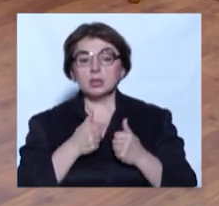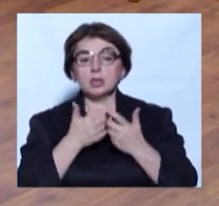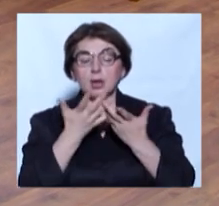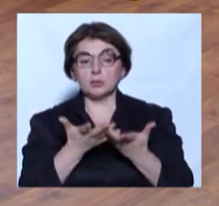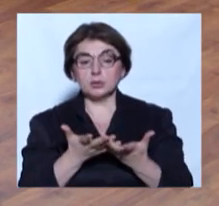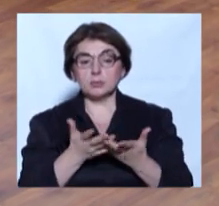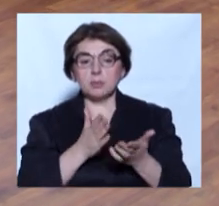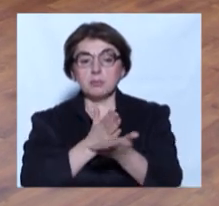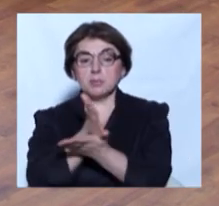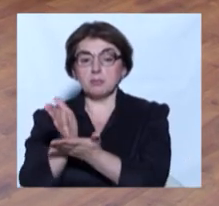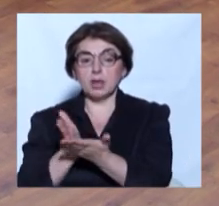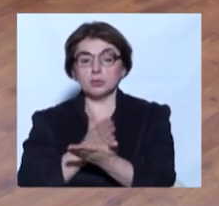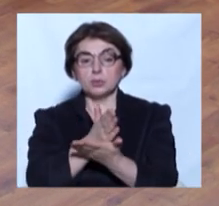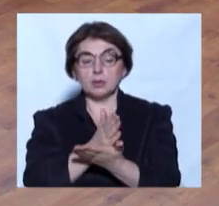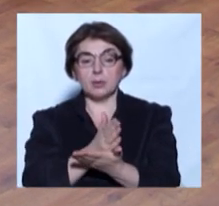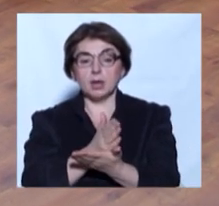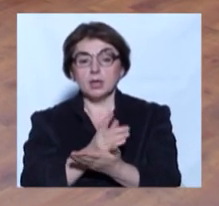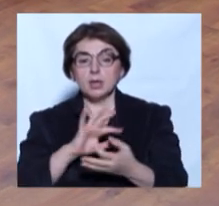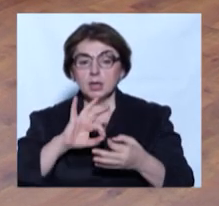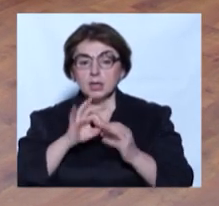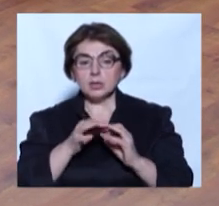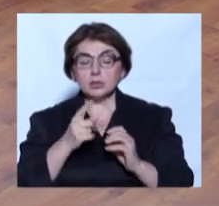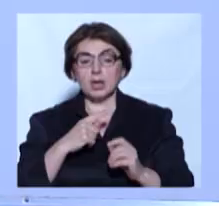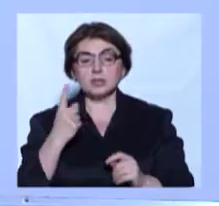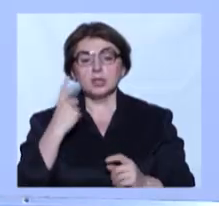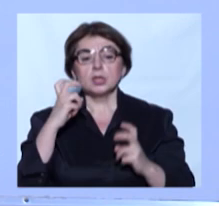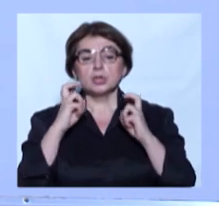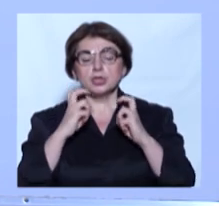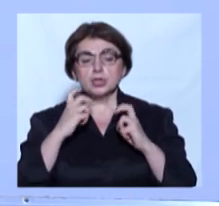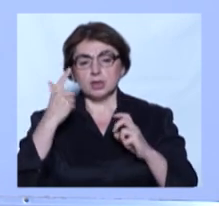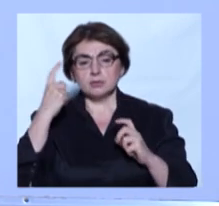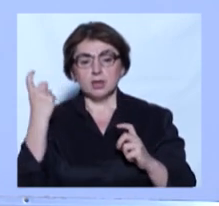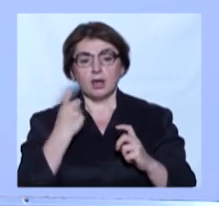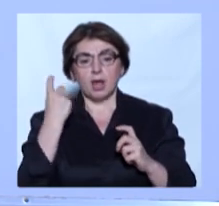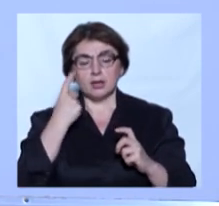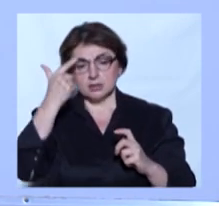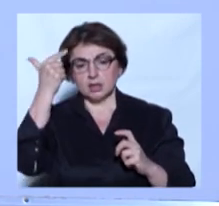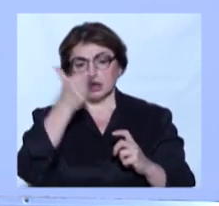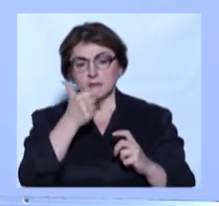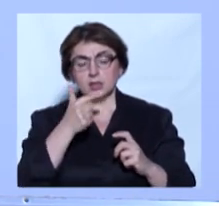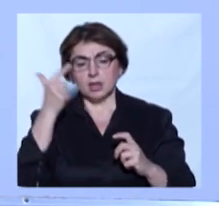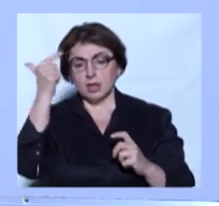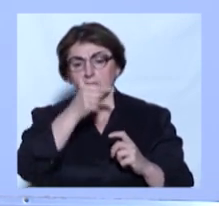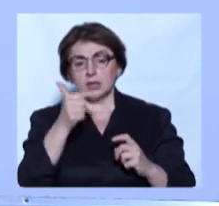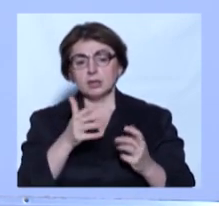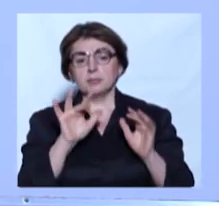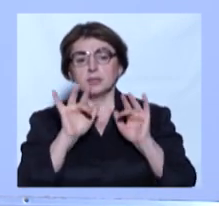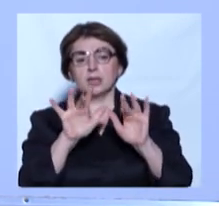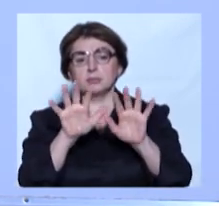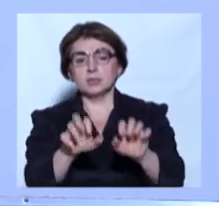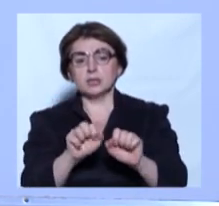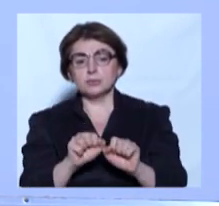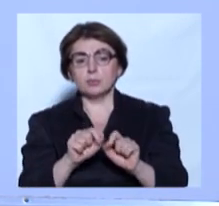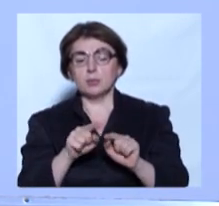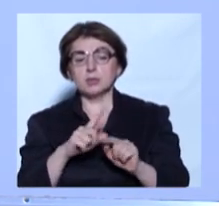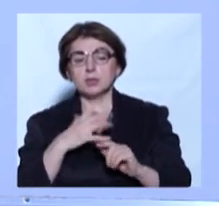რამდენიმე მიმართულება. კერძოდ, რას ნიშნავს ხარისხიანი განათლება, რას ნიშნავს განათლების ხელმისაწვდომობა? ნებისმიერ ქვეყანას, მათ